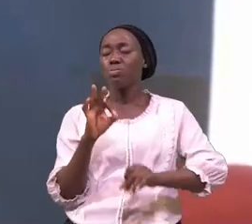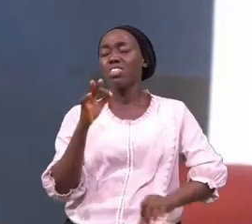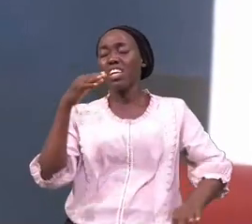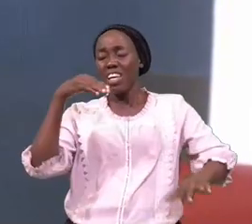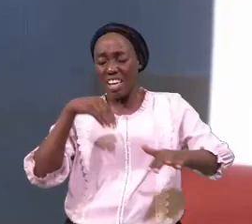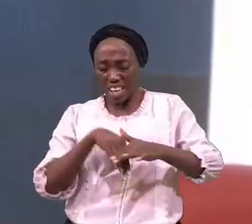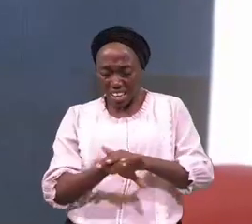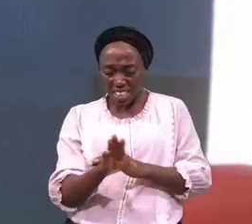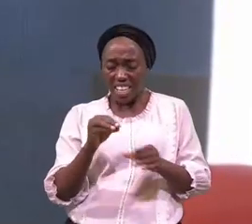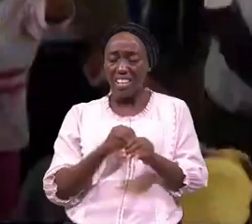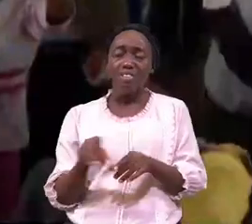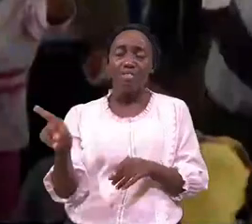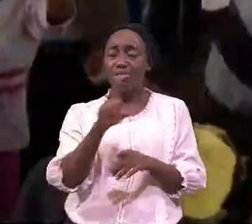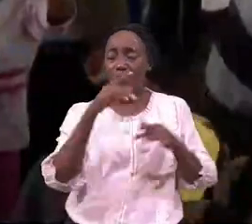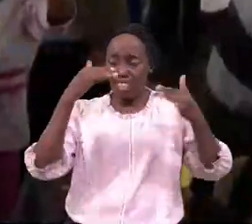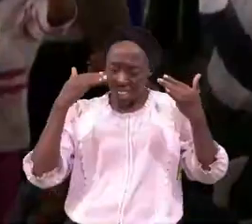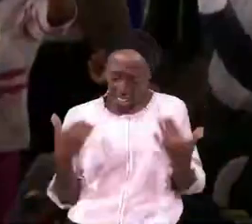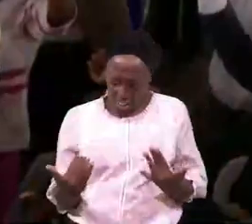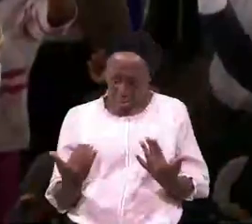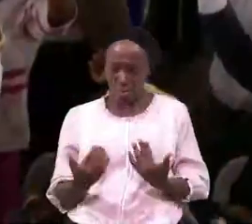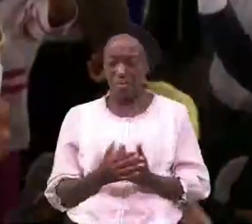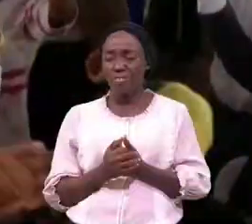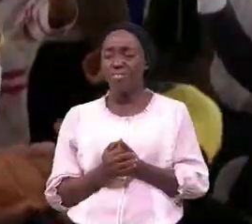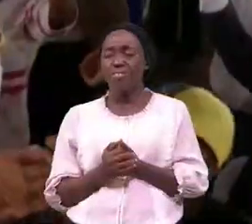Que les dons de l'Esprit entrent en toi maintenant.